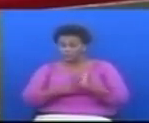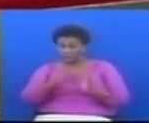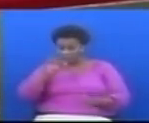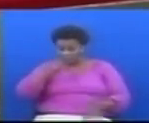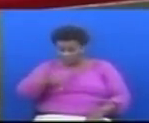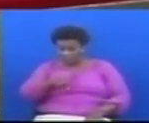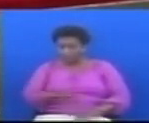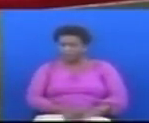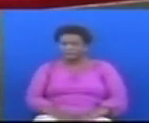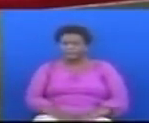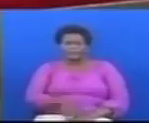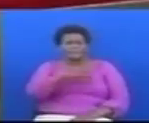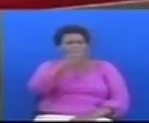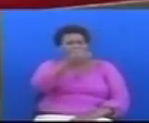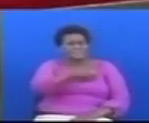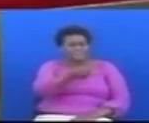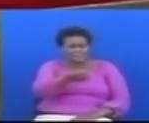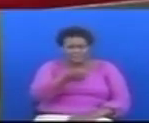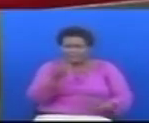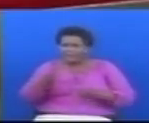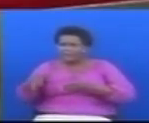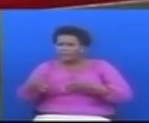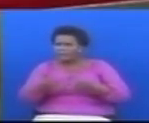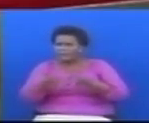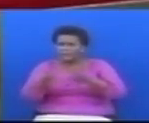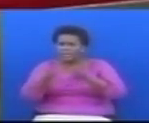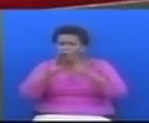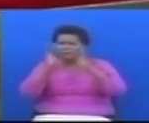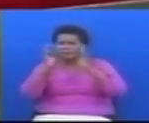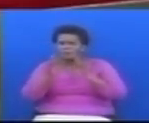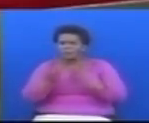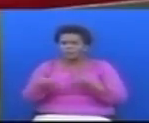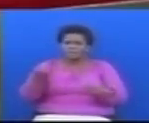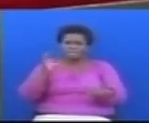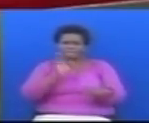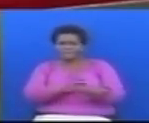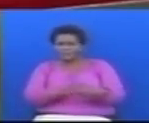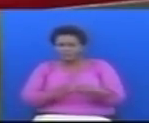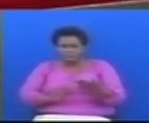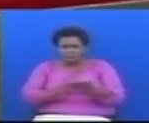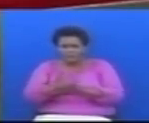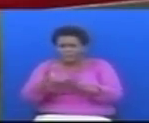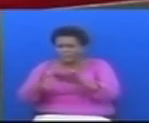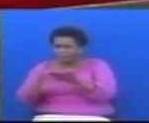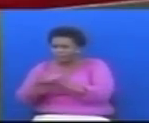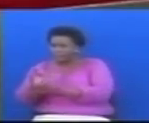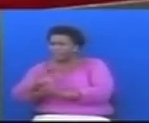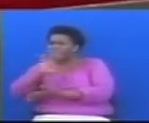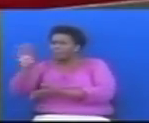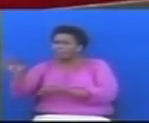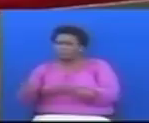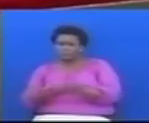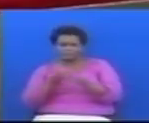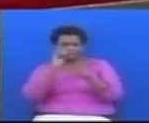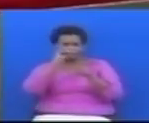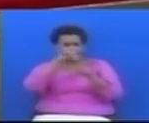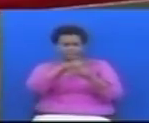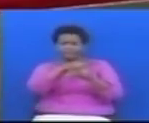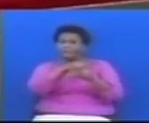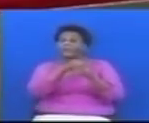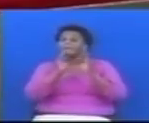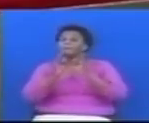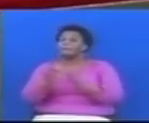Spika, vijiji na vitongoji vilivyopitiwa na miundombinu ya umeme katika wilaya ya Mkalama vimejumuishwa katika mpango wa kupatiwa